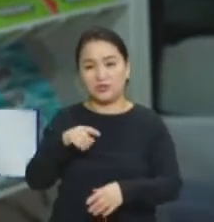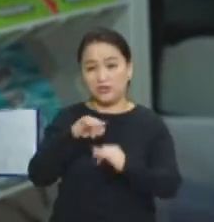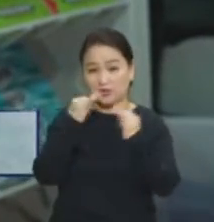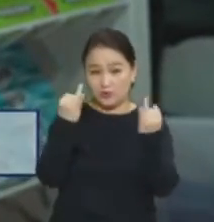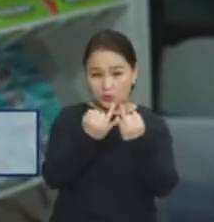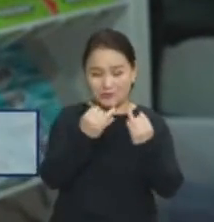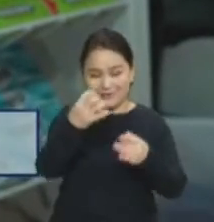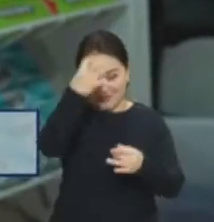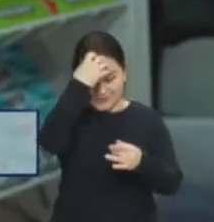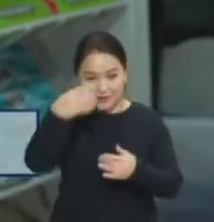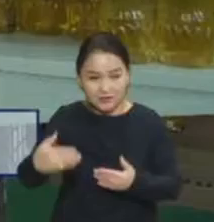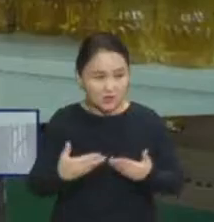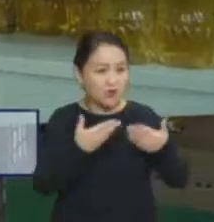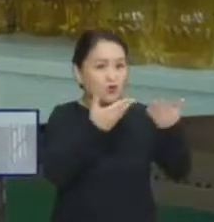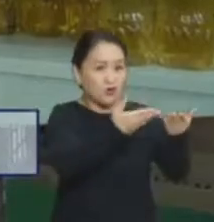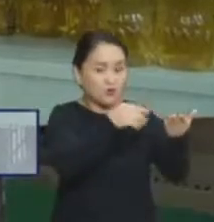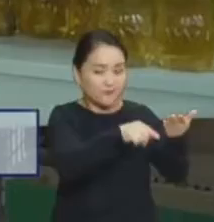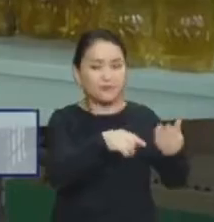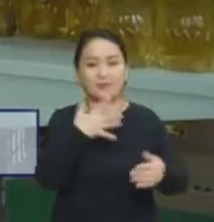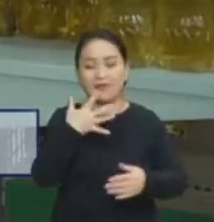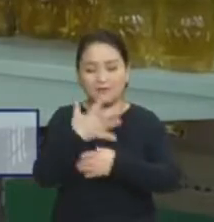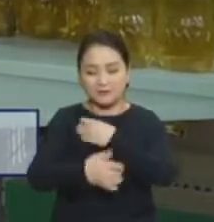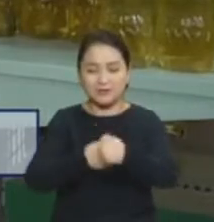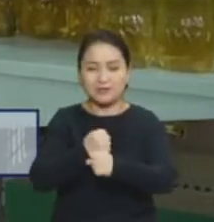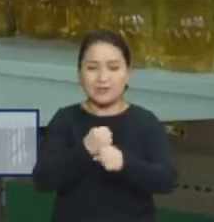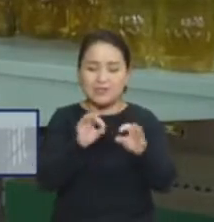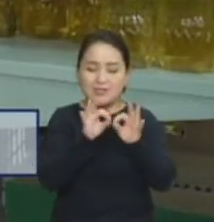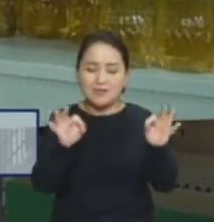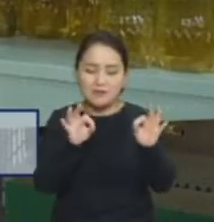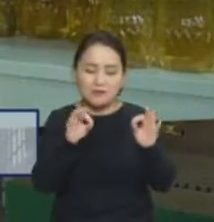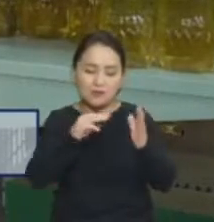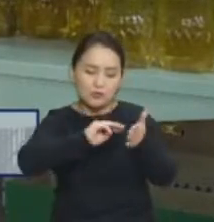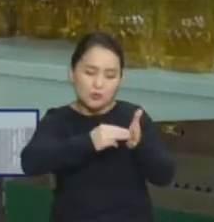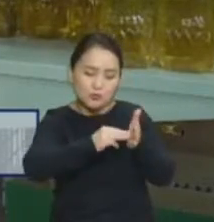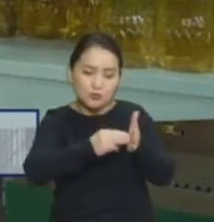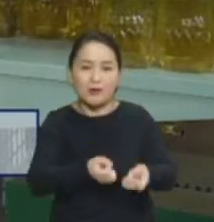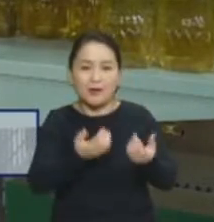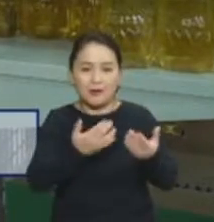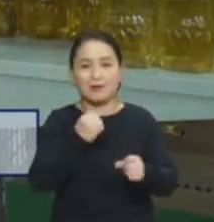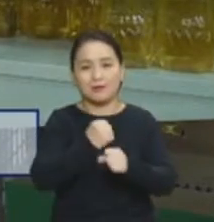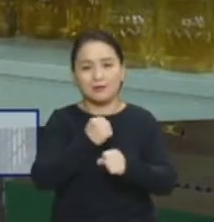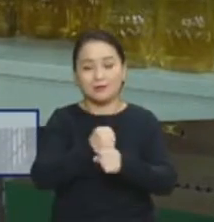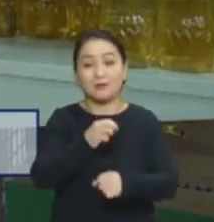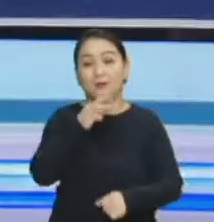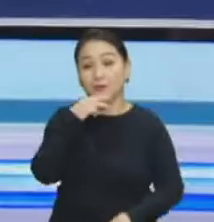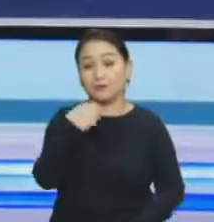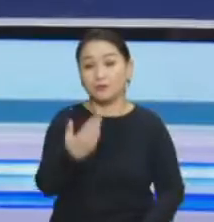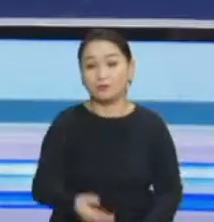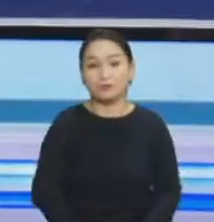засгийн газарт хөргүүлж, зэн чиглэлээр 5 жилийн наривчсан төлөвлөгөөөр ажиллаж байгаагаа дуулгаж байна.